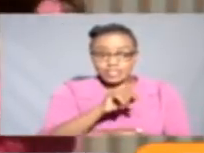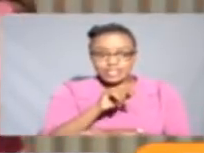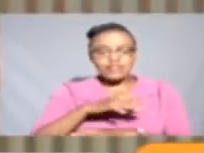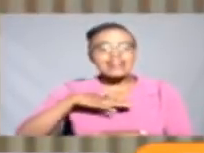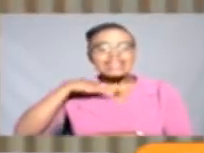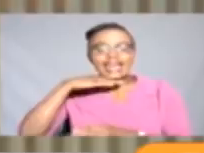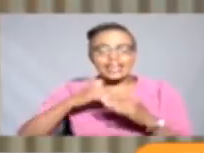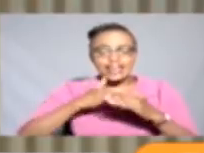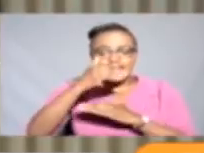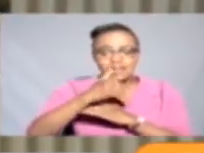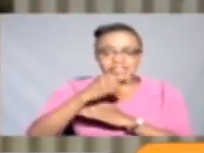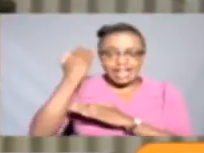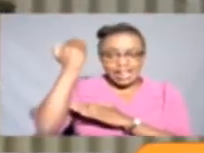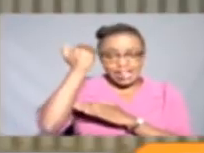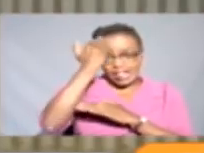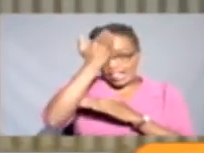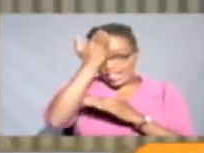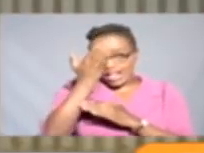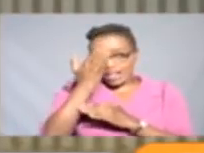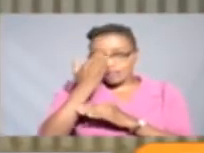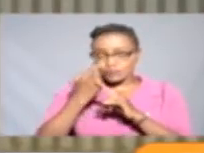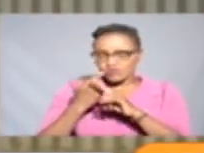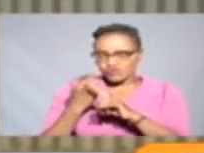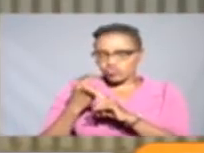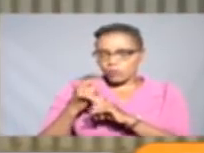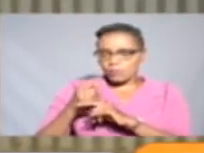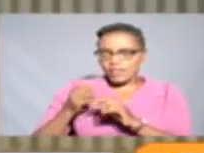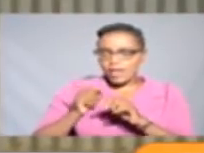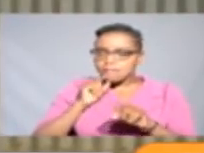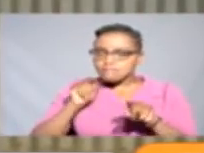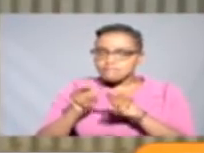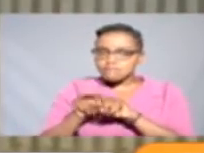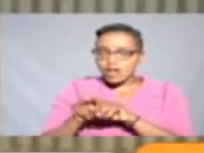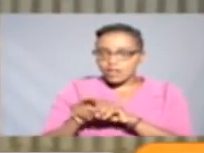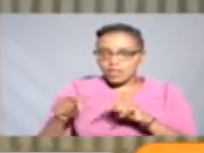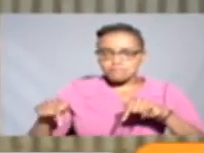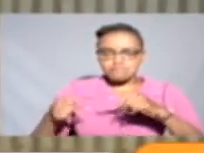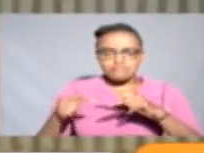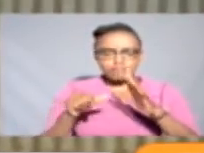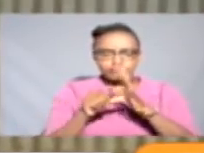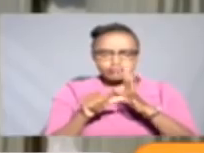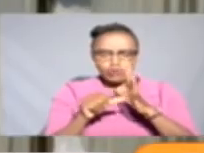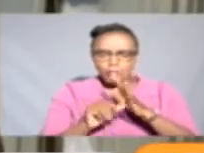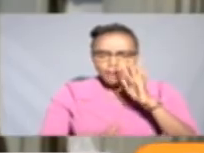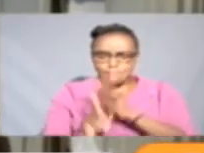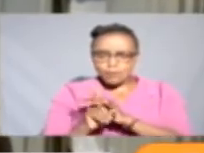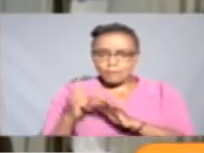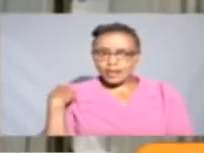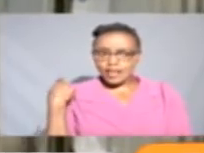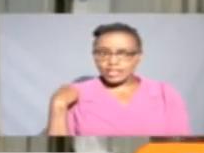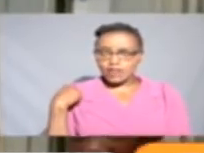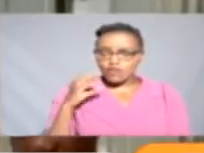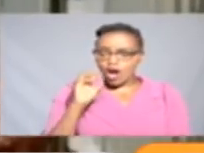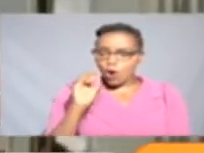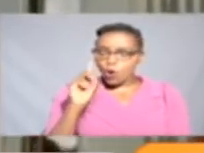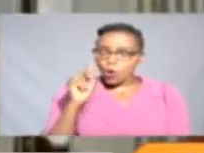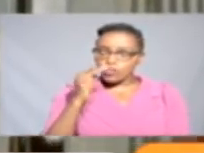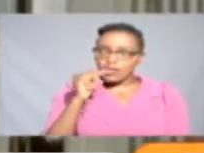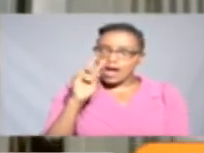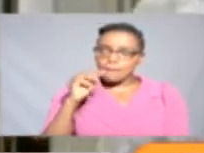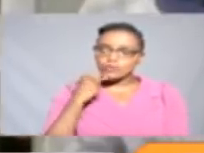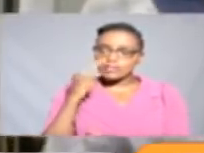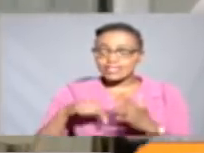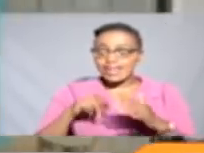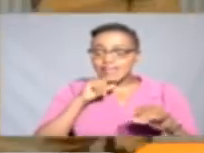majeraha. Kwa mujibu wa Joshua Odhiambo, nduguye mwenda zake, mzozo uliibuka jana jioni. Odhiambo anadai kuwa aling'amua